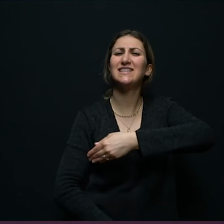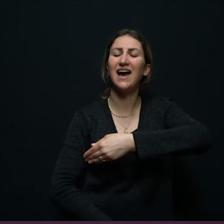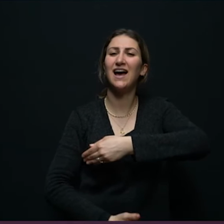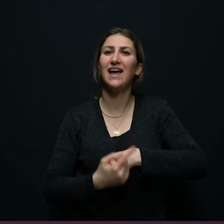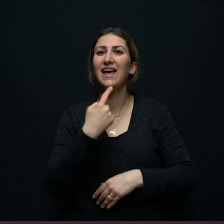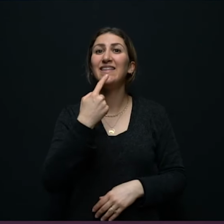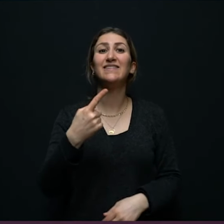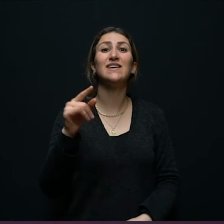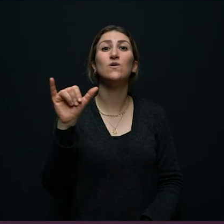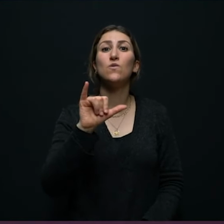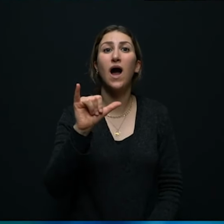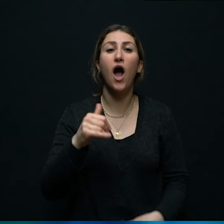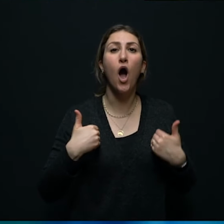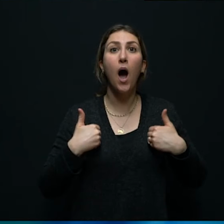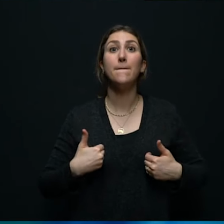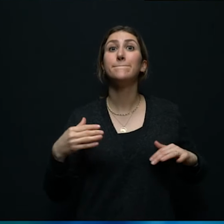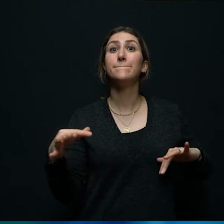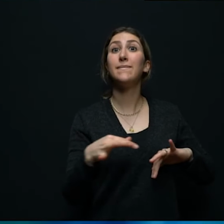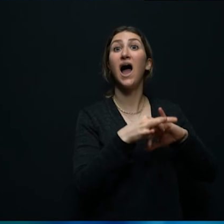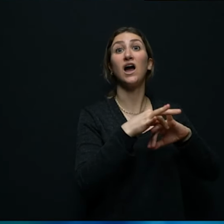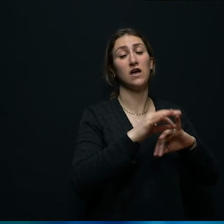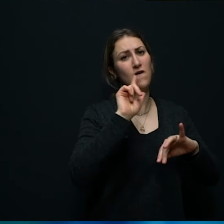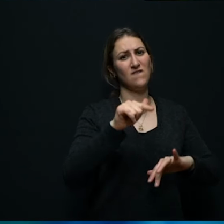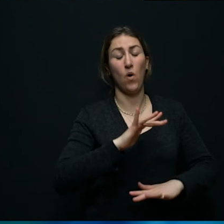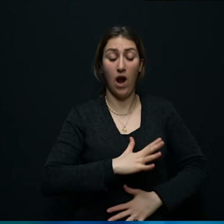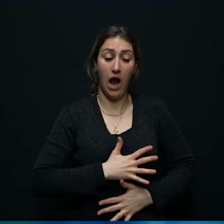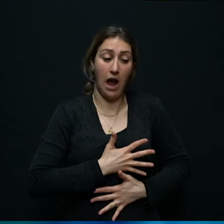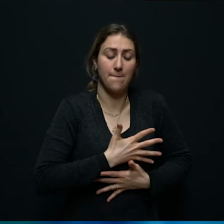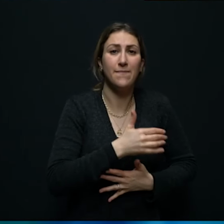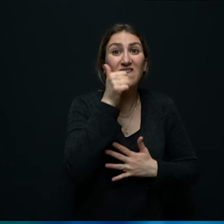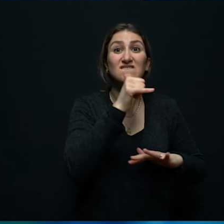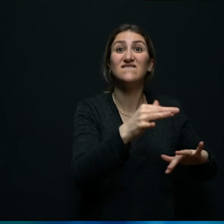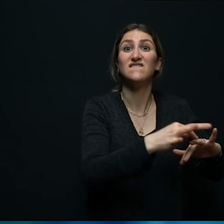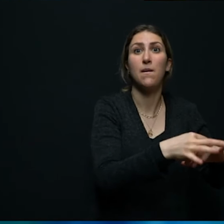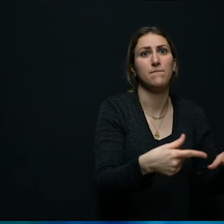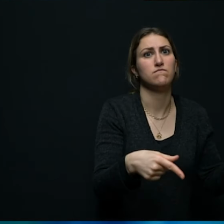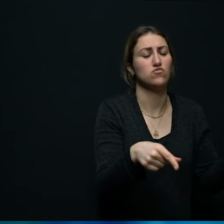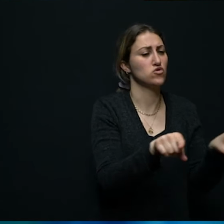christ a aimé l'église il s'est donné lui-même pour elle afin